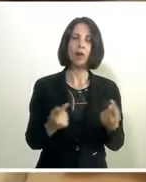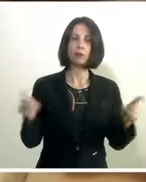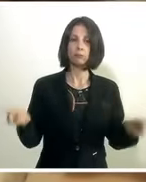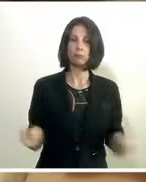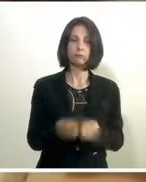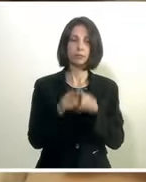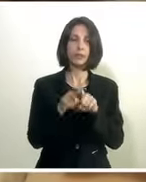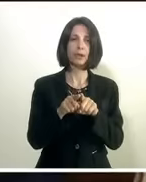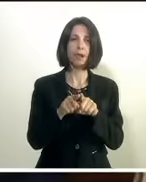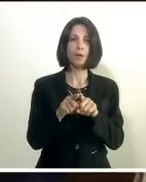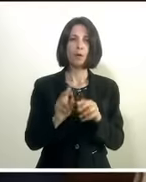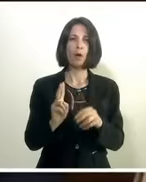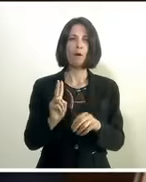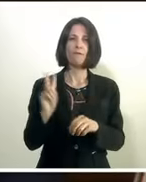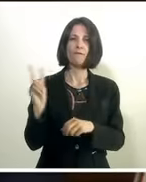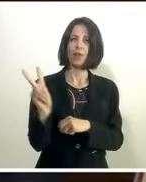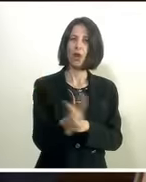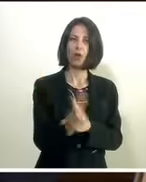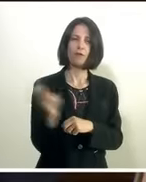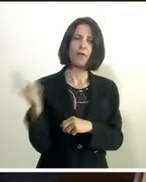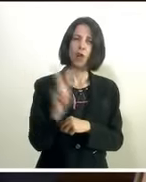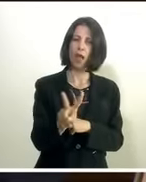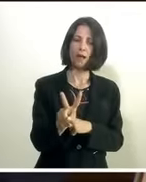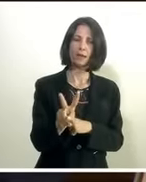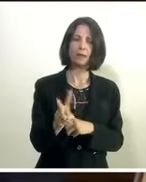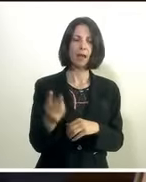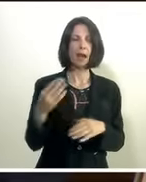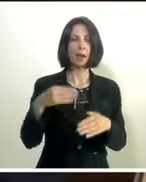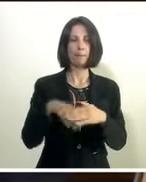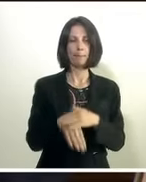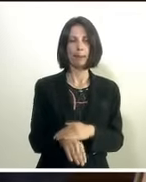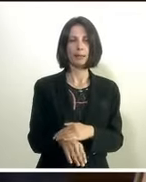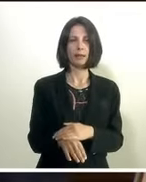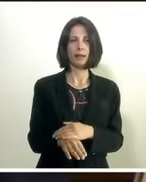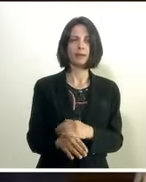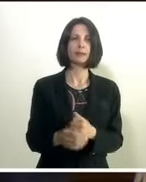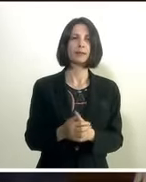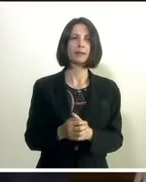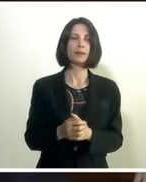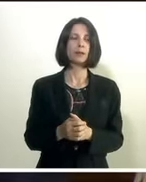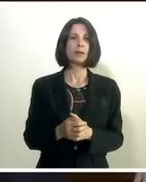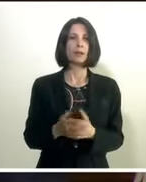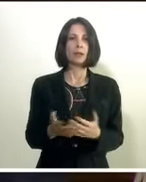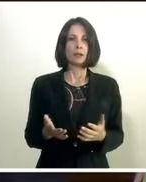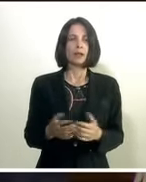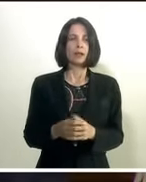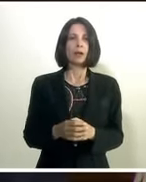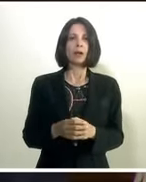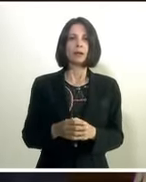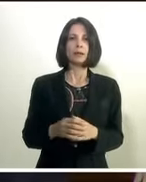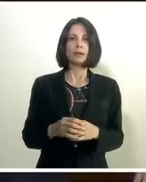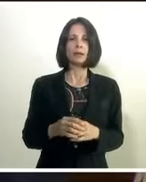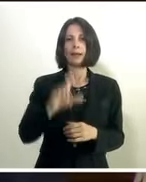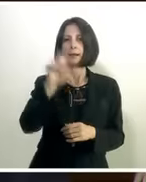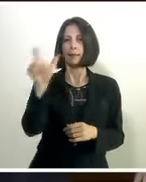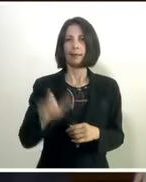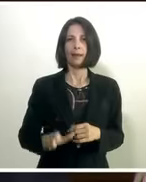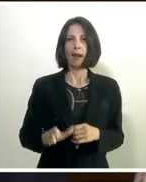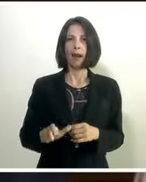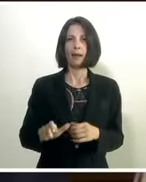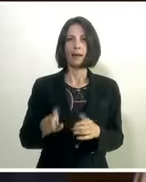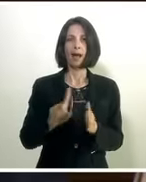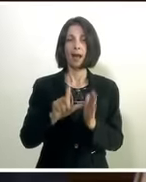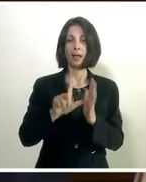cosiddetta bassa intensità naturalmente questa constatazione non può ridurre la portata di quel tempo che fu per l'Italia anche una grande